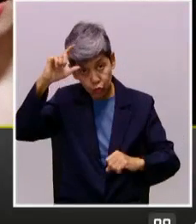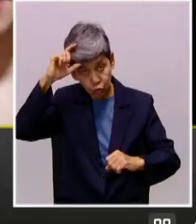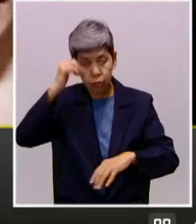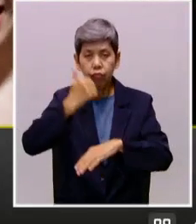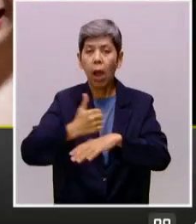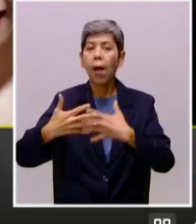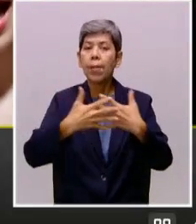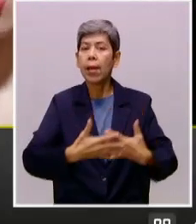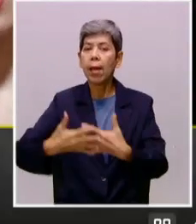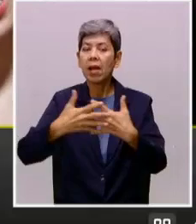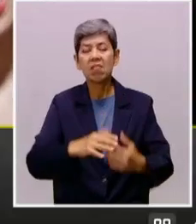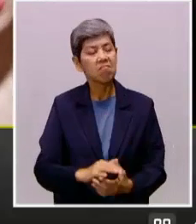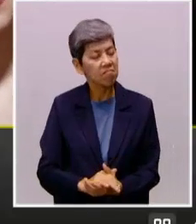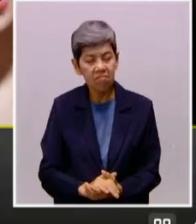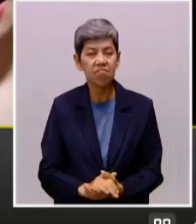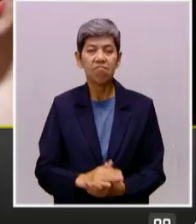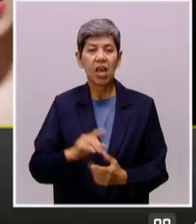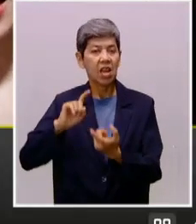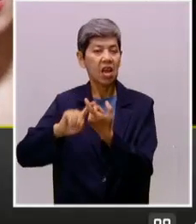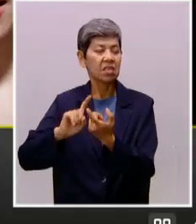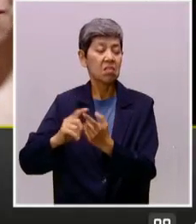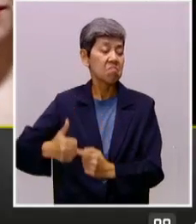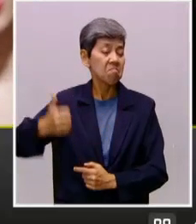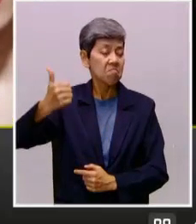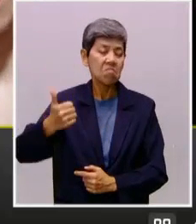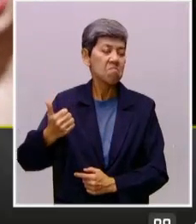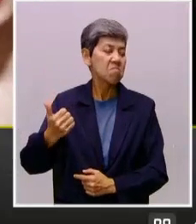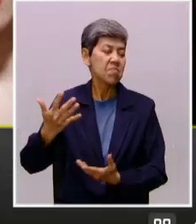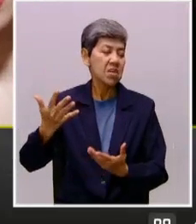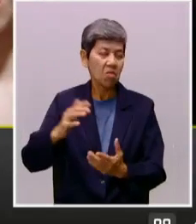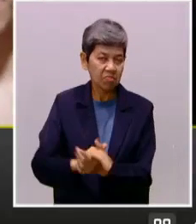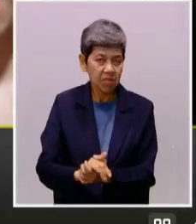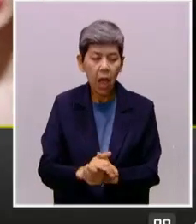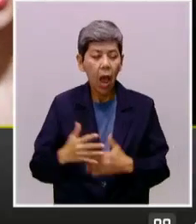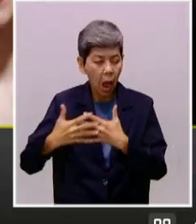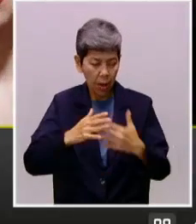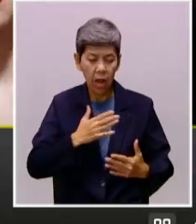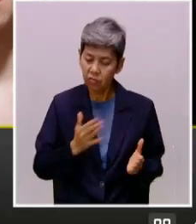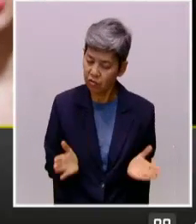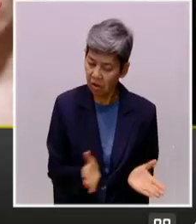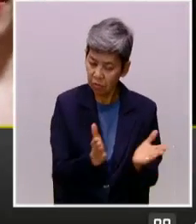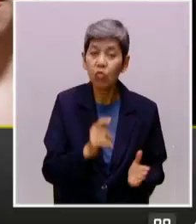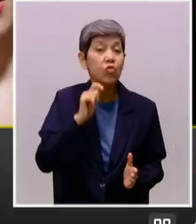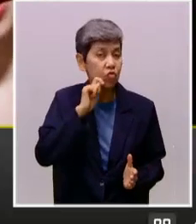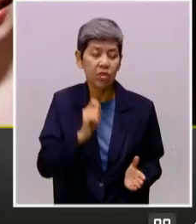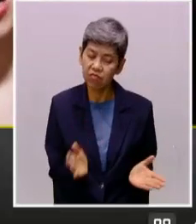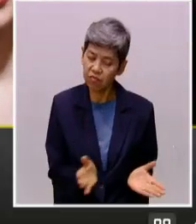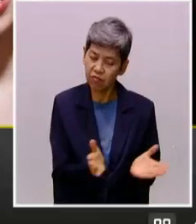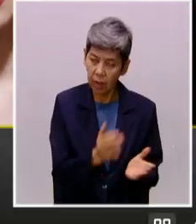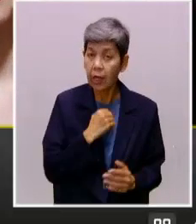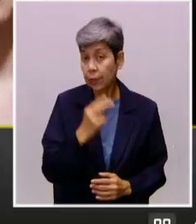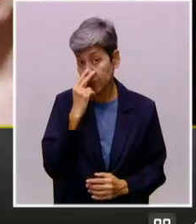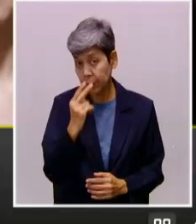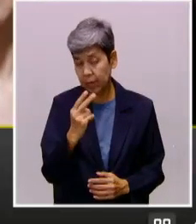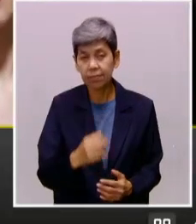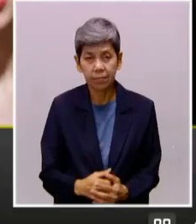ผู้นำสหรัฐประกาศกล้าว่ารัสเซียไม่มีทางชนะยูเครนแน่นอนและสหรัฐก็พร้อมจะสนับสนุนยูเนต่อไปด้วยไปติดตามกัน